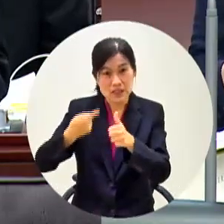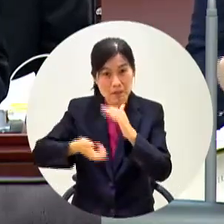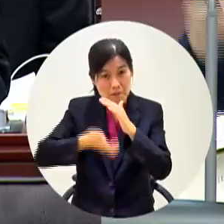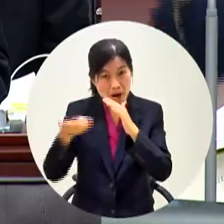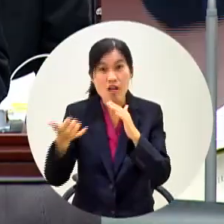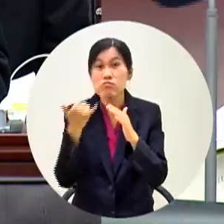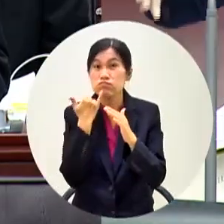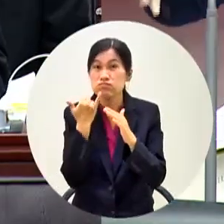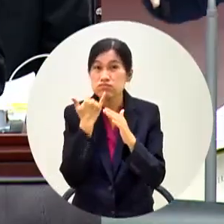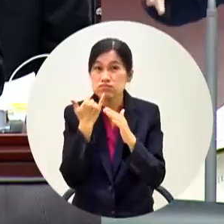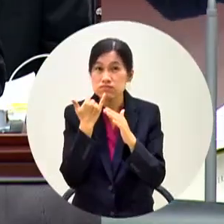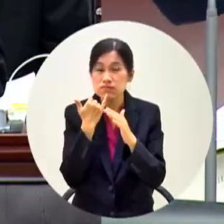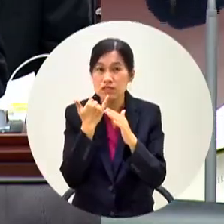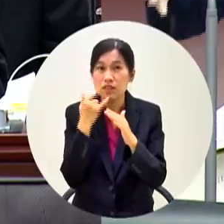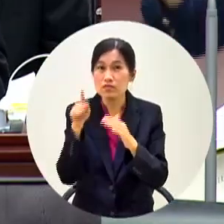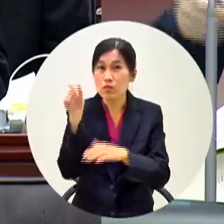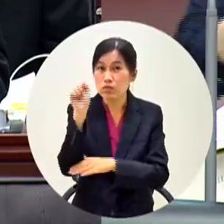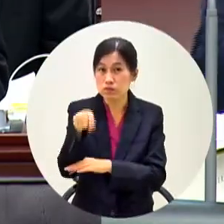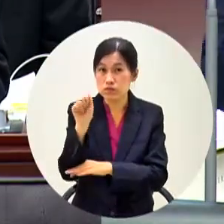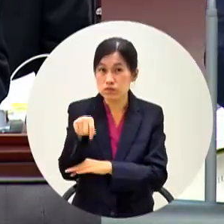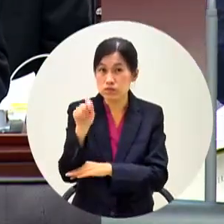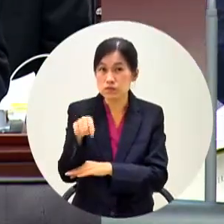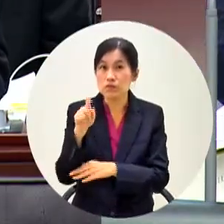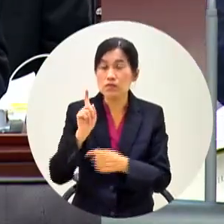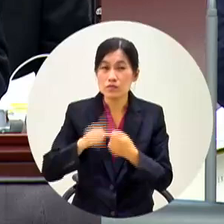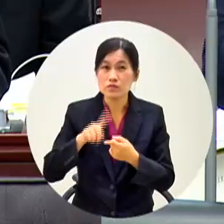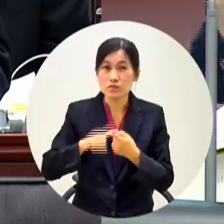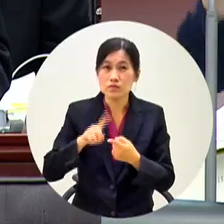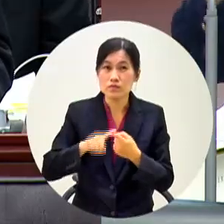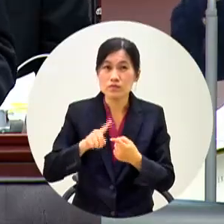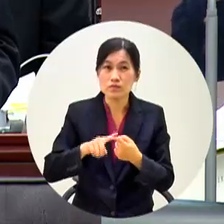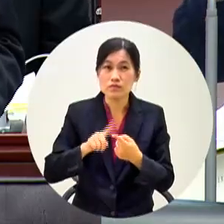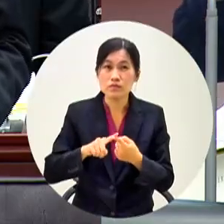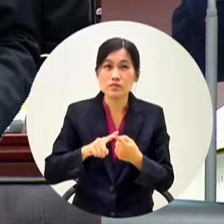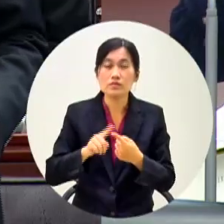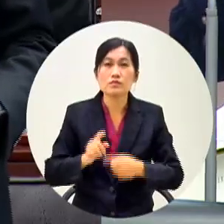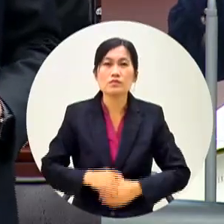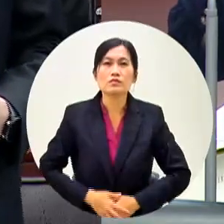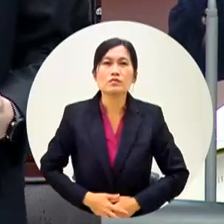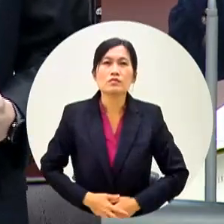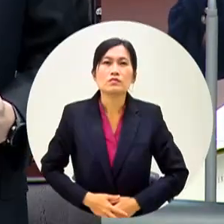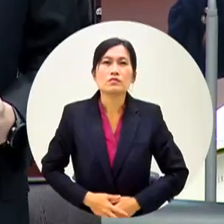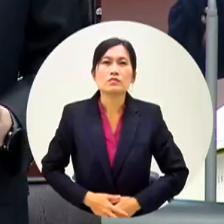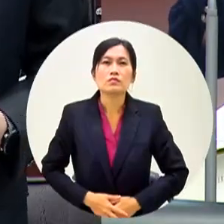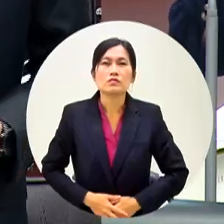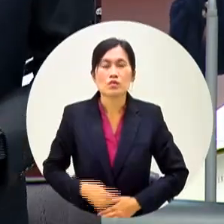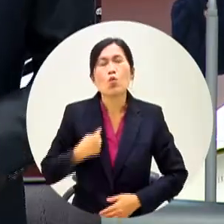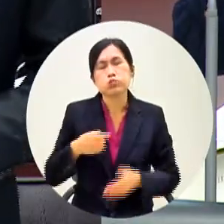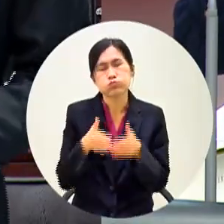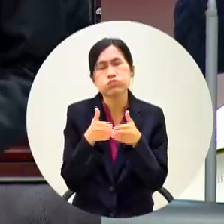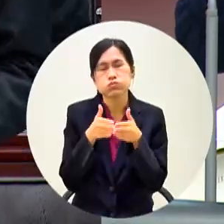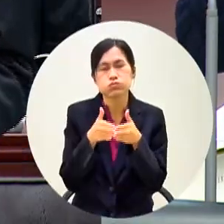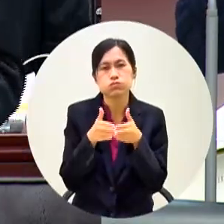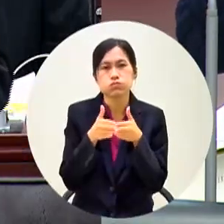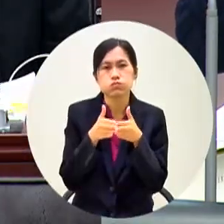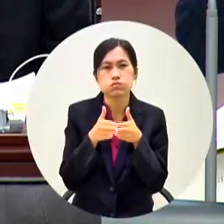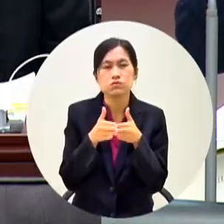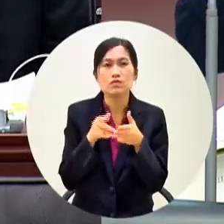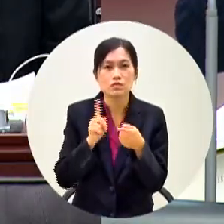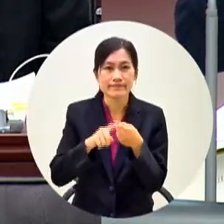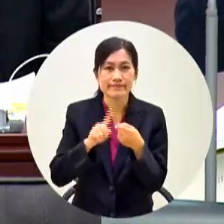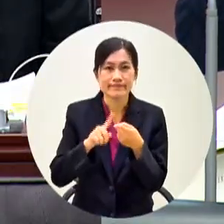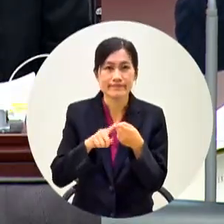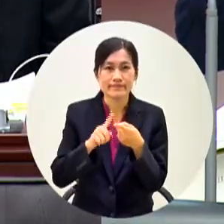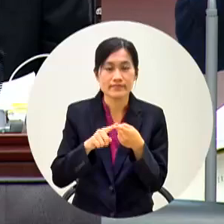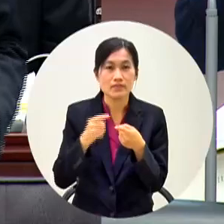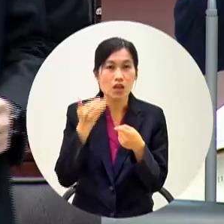思嘛？ 没有错。 你在这边承诺。 没有错。 好， 没有错。 我觉得这个答案是我们所想要的，因为在这个部分，如果我们